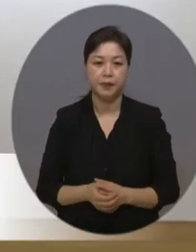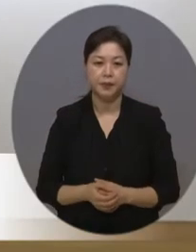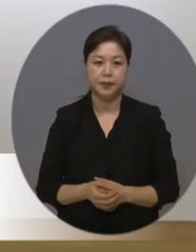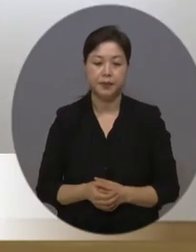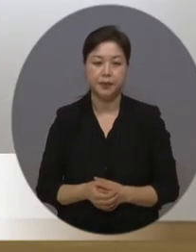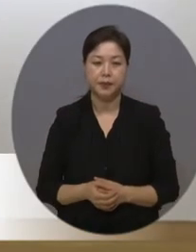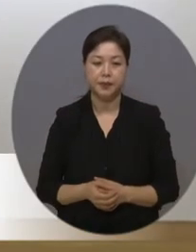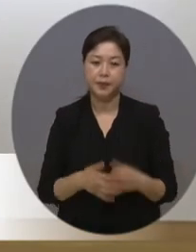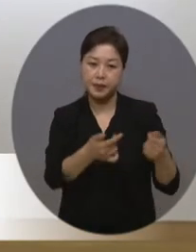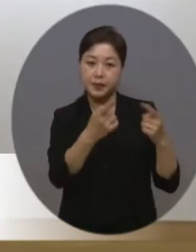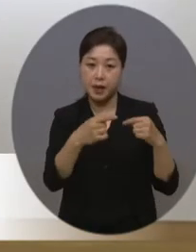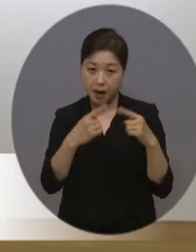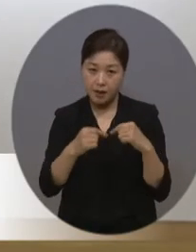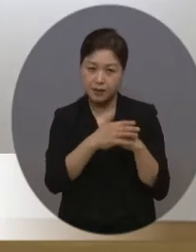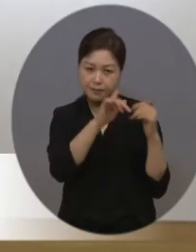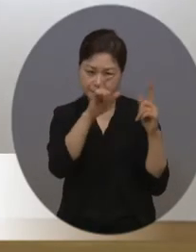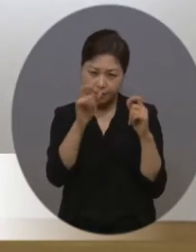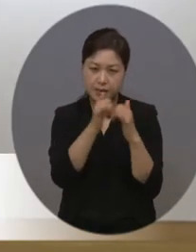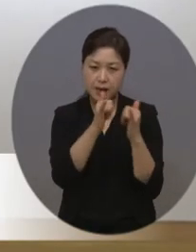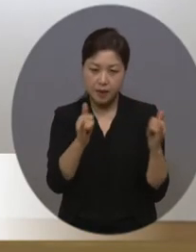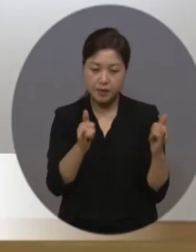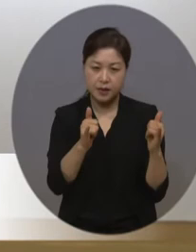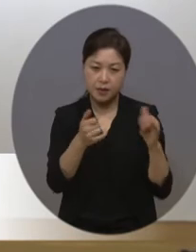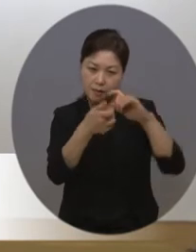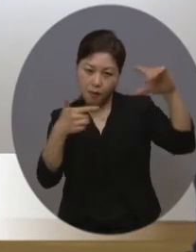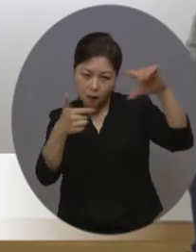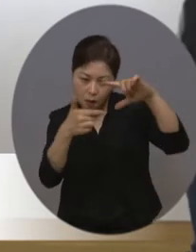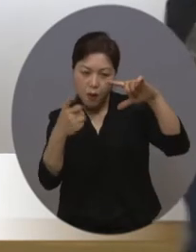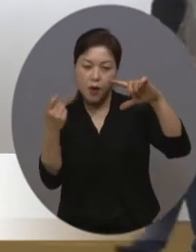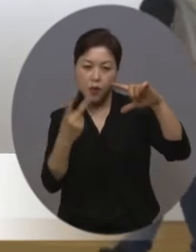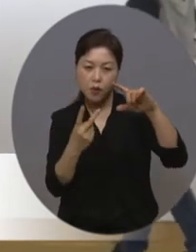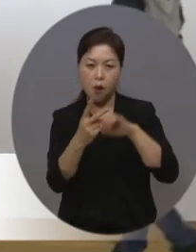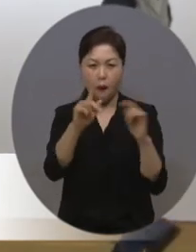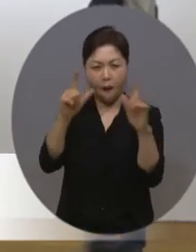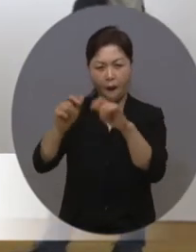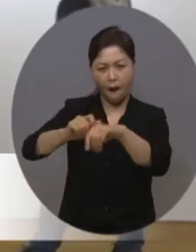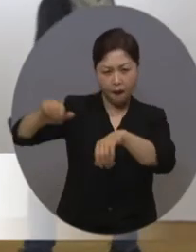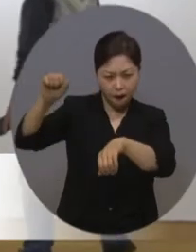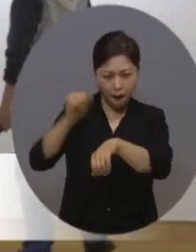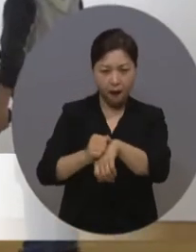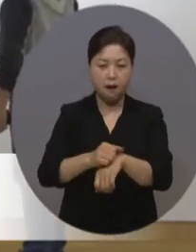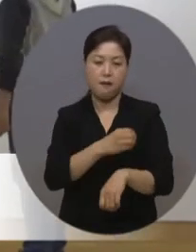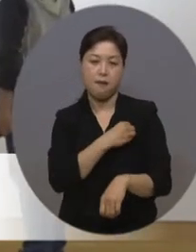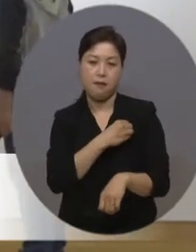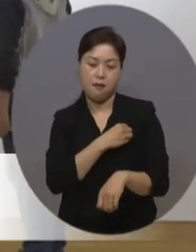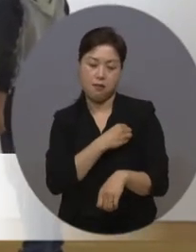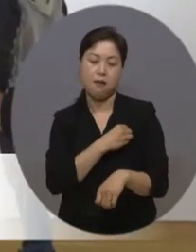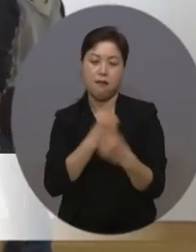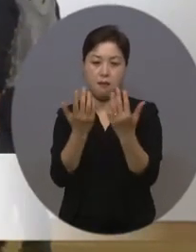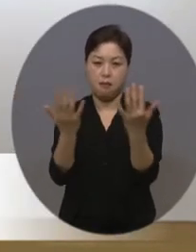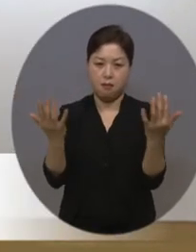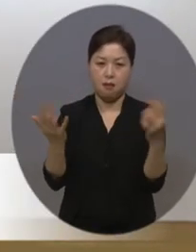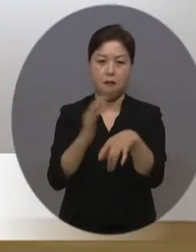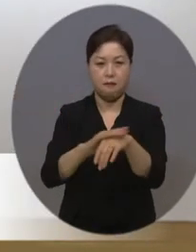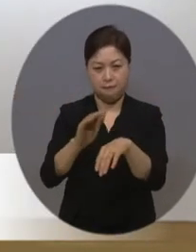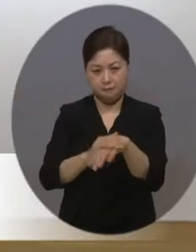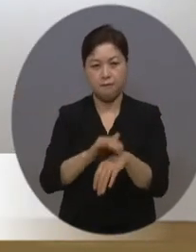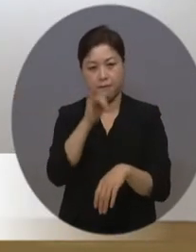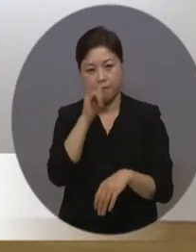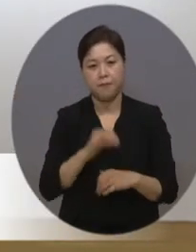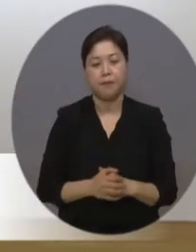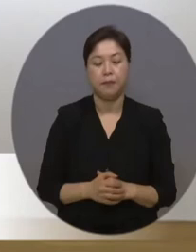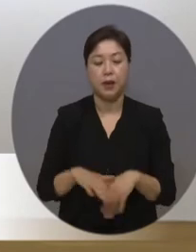참가하신 작가님들의 독창적인 앵글과 높은 작품 속으로 회원전을 빛내주고 있습니다. 오늘